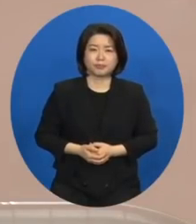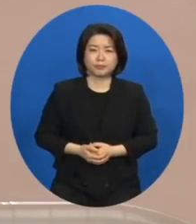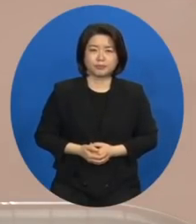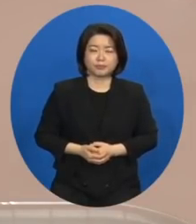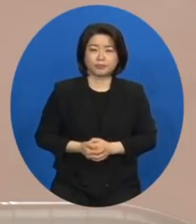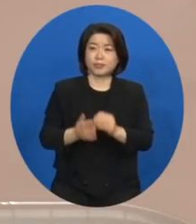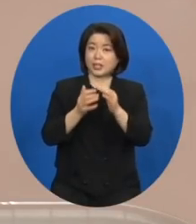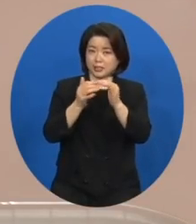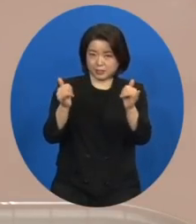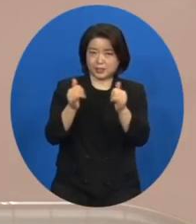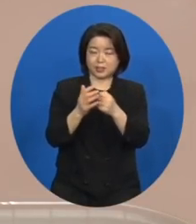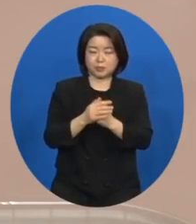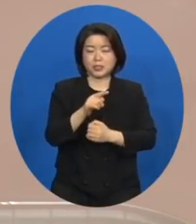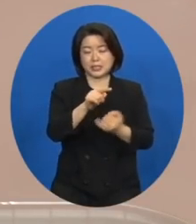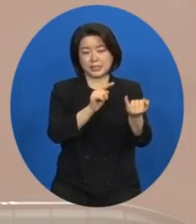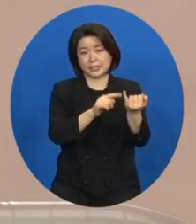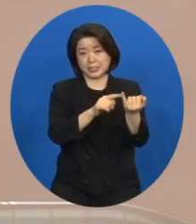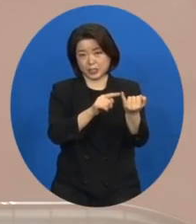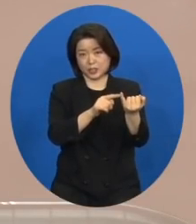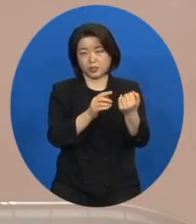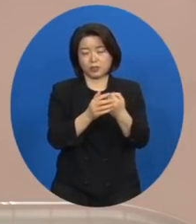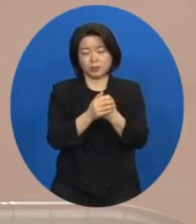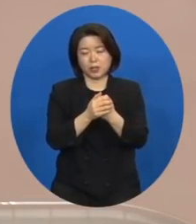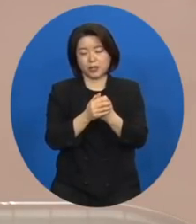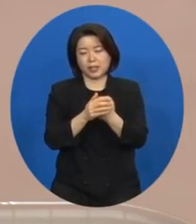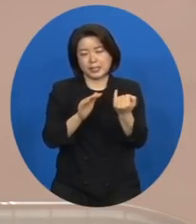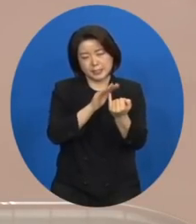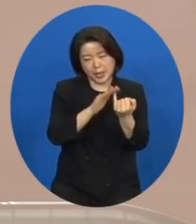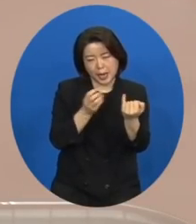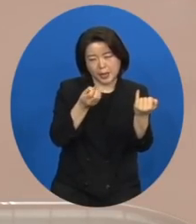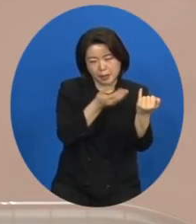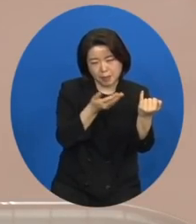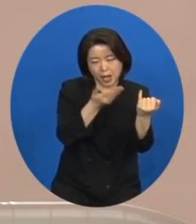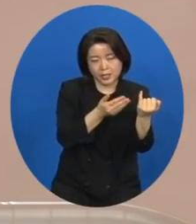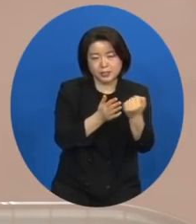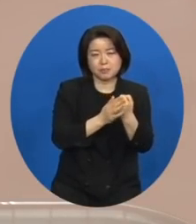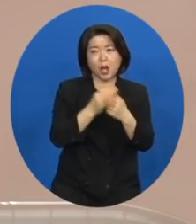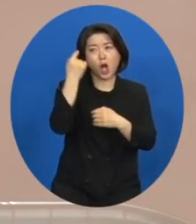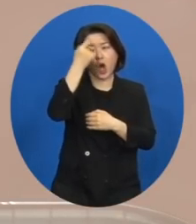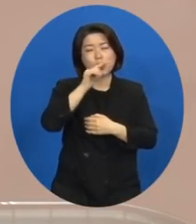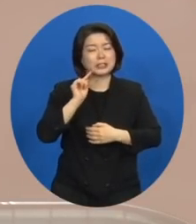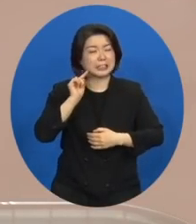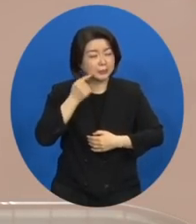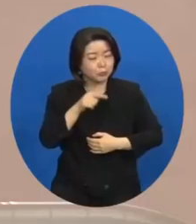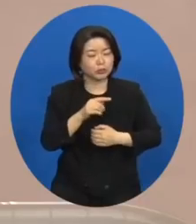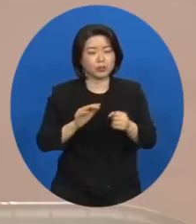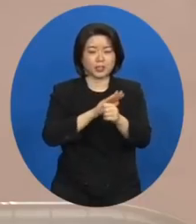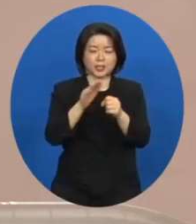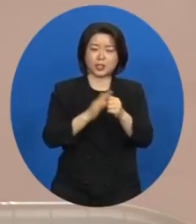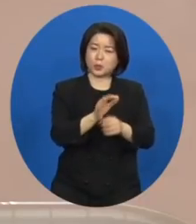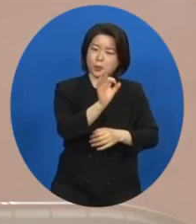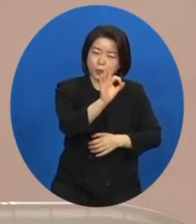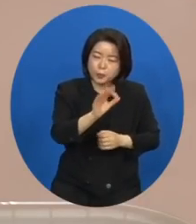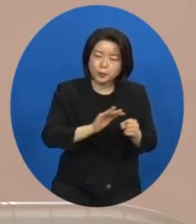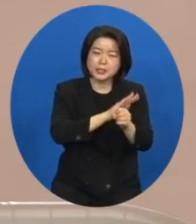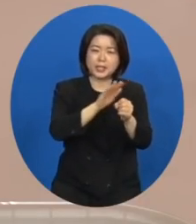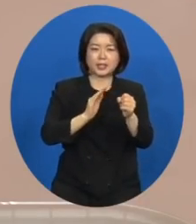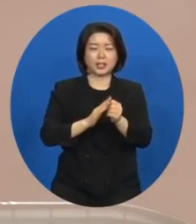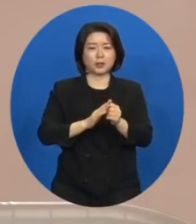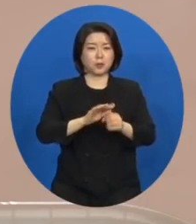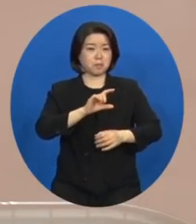사람들이 그 언어를 왔어 사랑한다 고 했지만 그녀의 외모를 사랑했고 그녀의 돈을 사랑했고 그녀의 명예를 사람